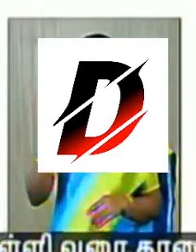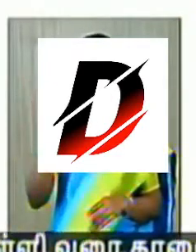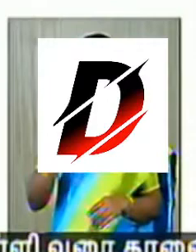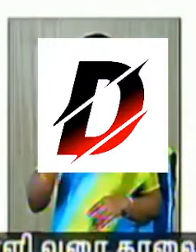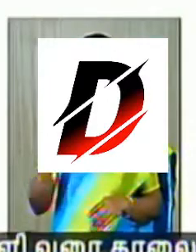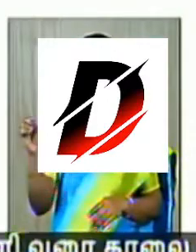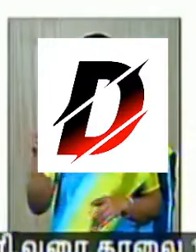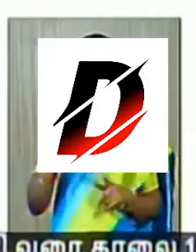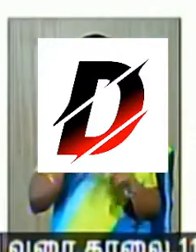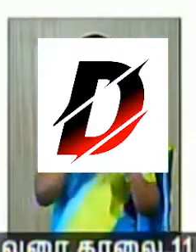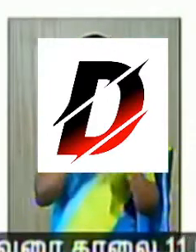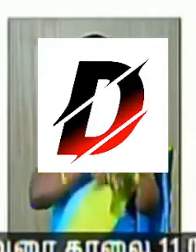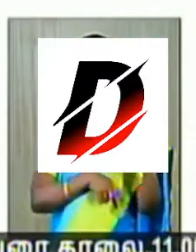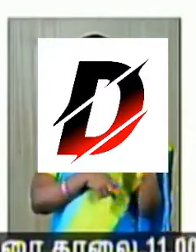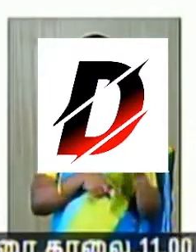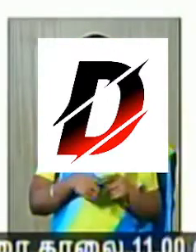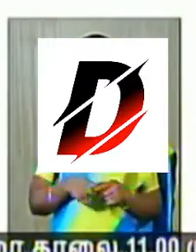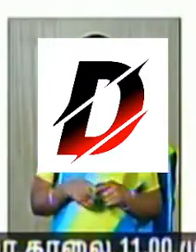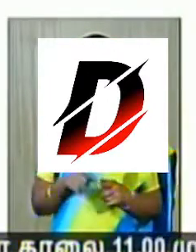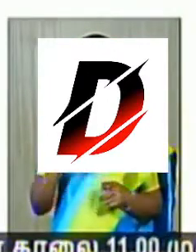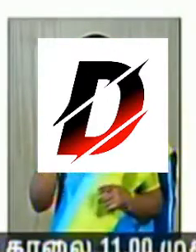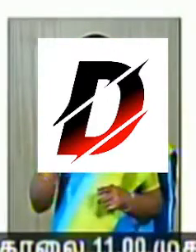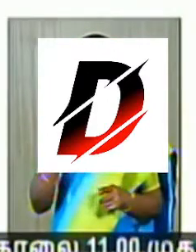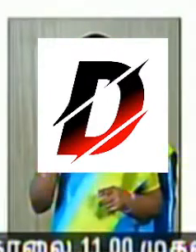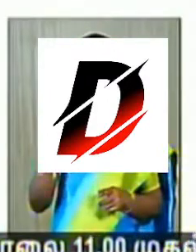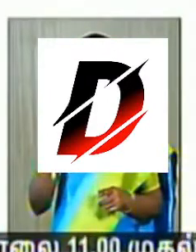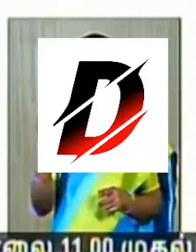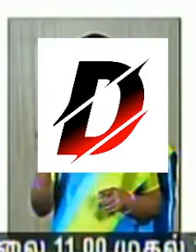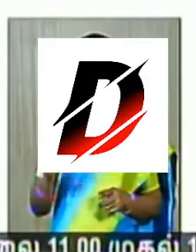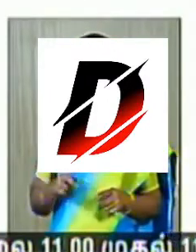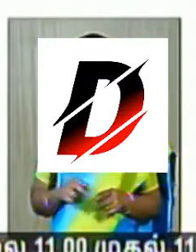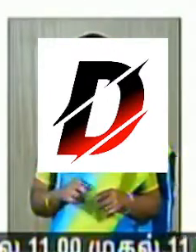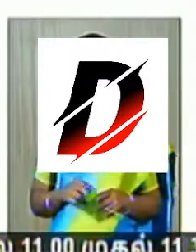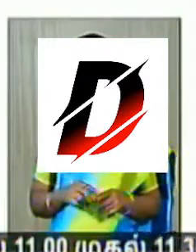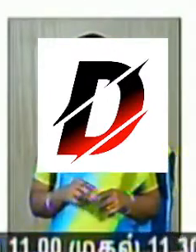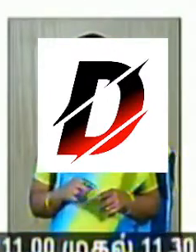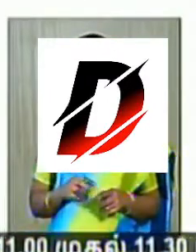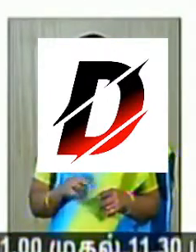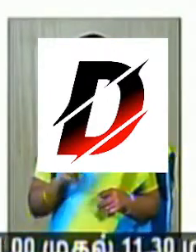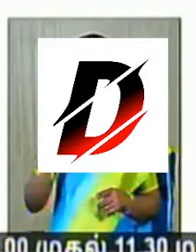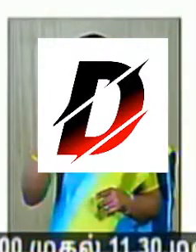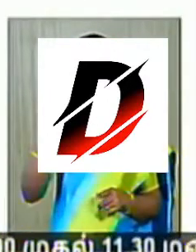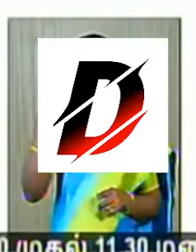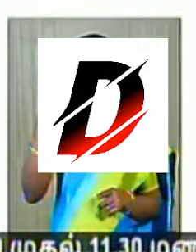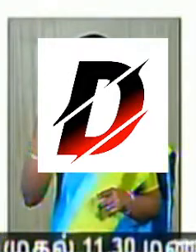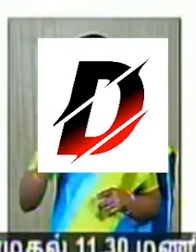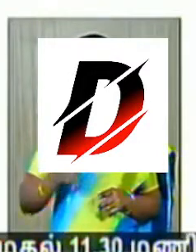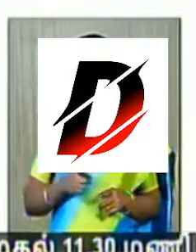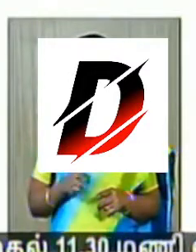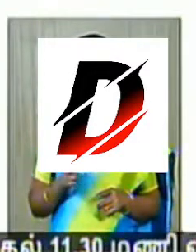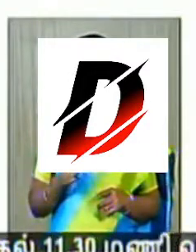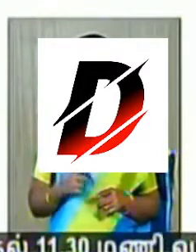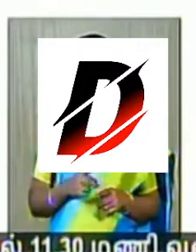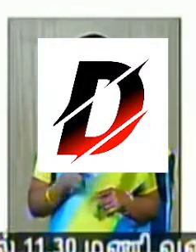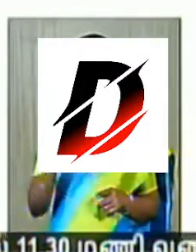வரும், ஒய்எச்சில் அமையும். 1, 12 மூன்றாவது கால் முதல் கால் பகுதி,